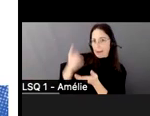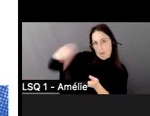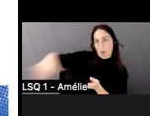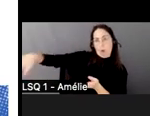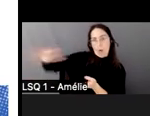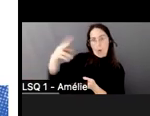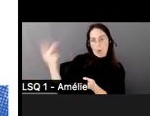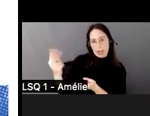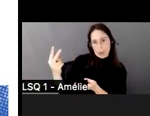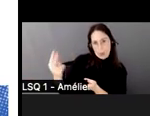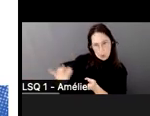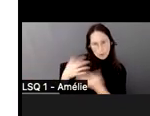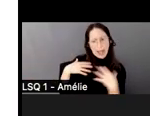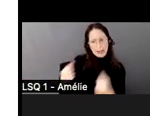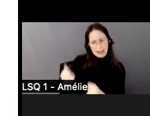immigrants et des réfugiés.